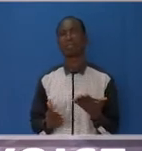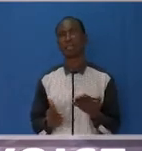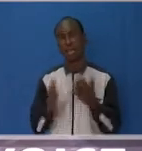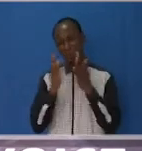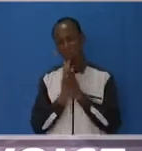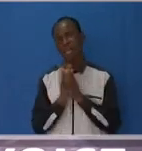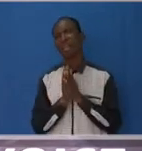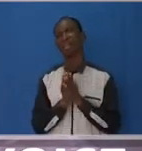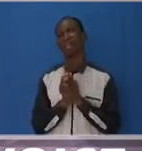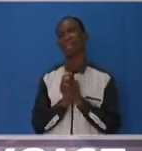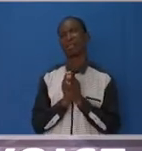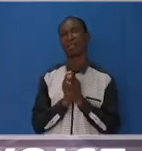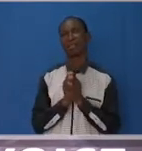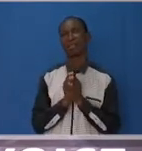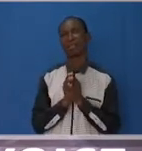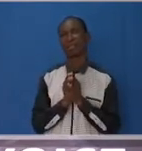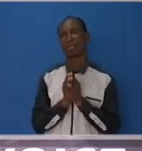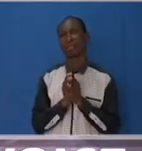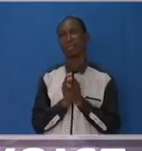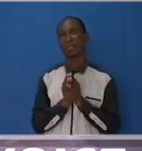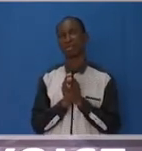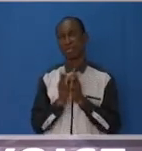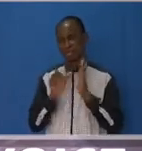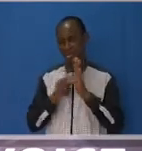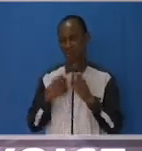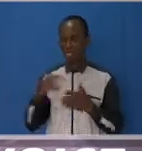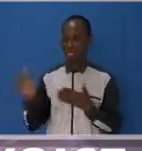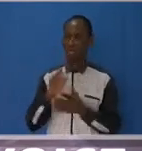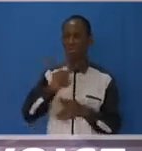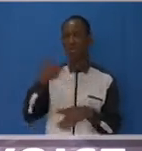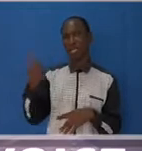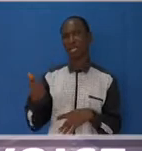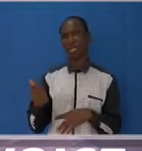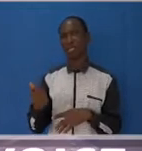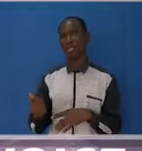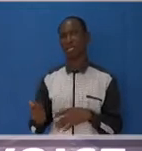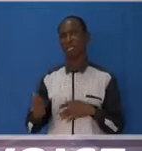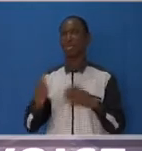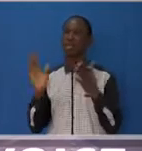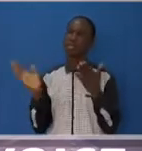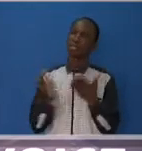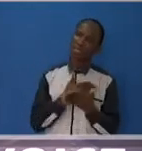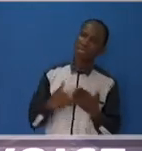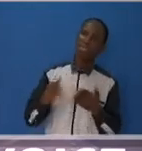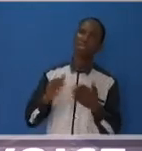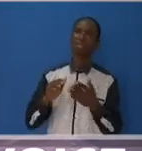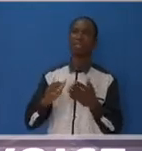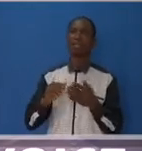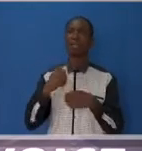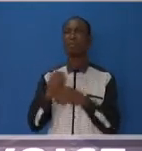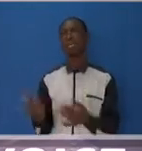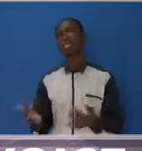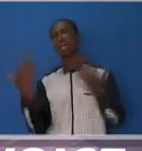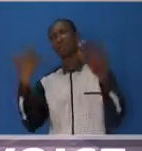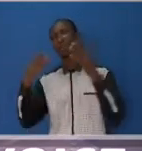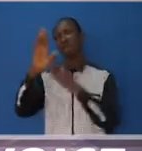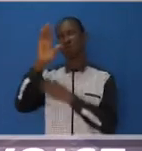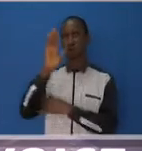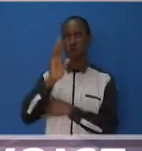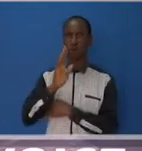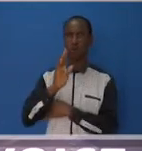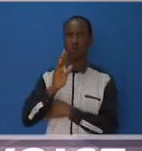se yento na yemfa nkasa ncheche ye ho na yento ne yemfa mafori enhye Yankopon ni munyam